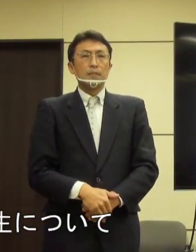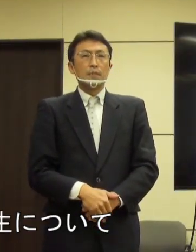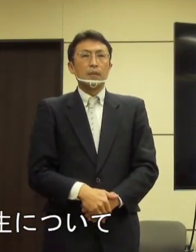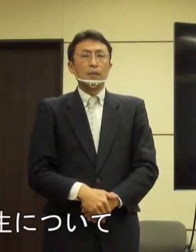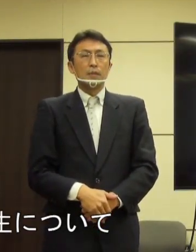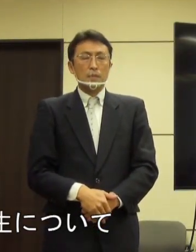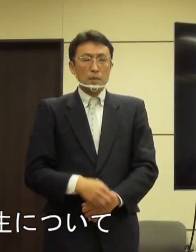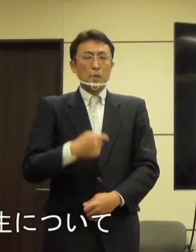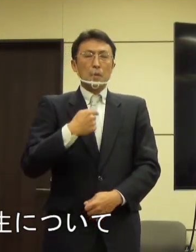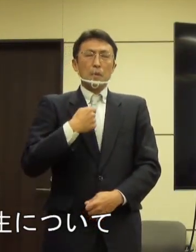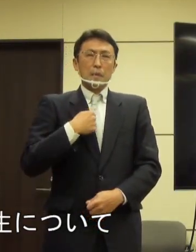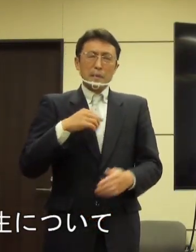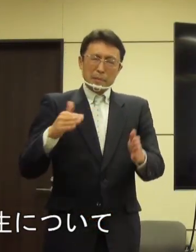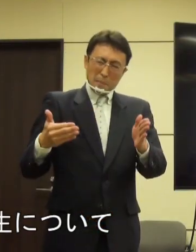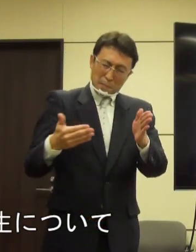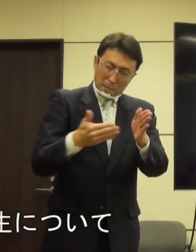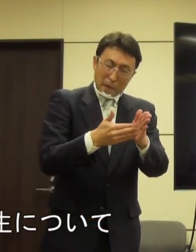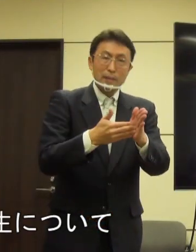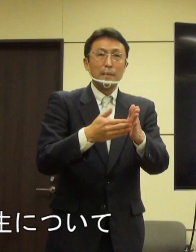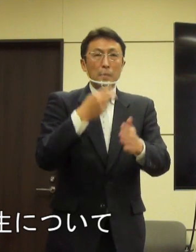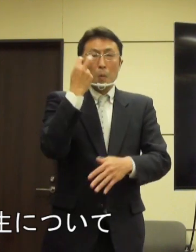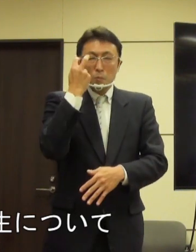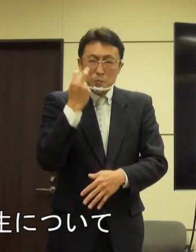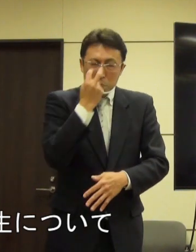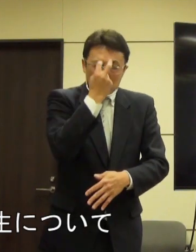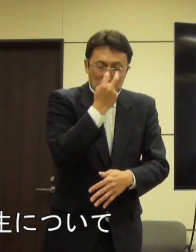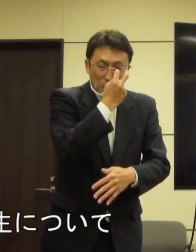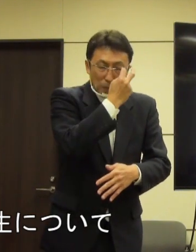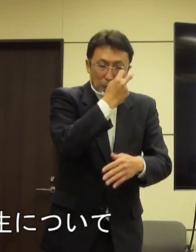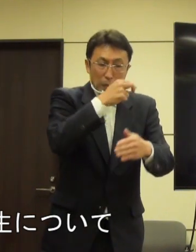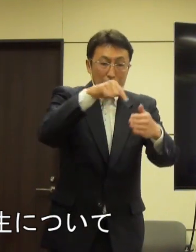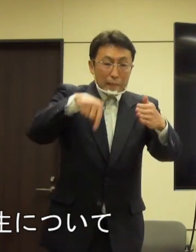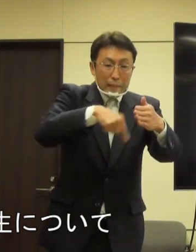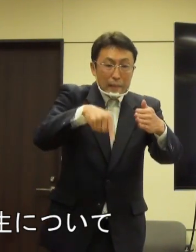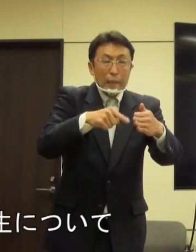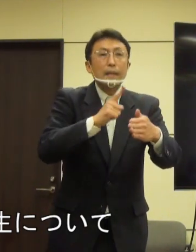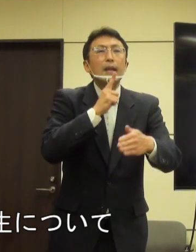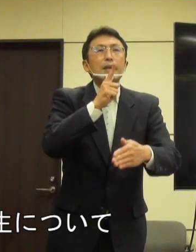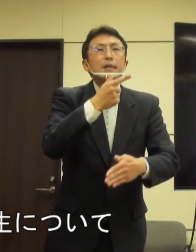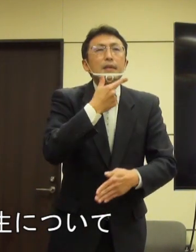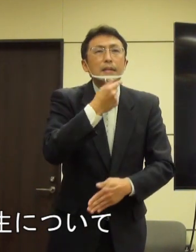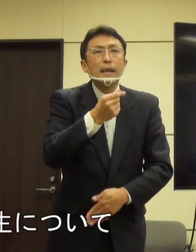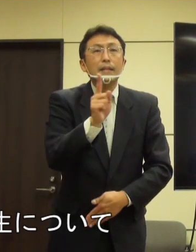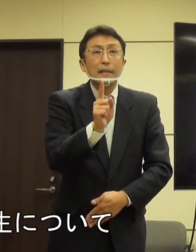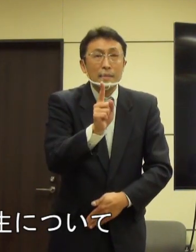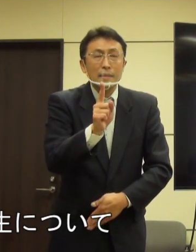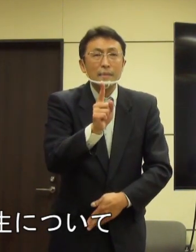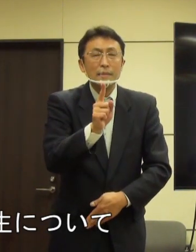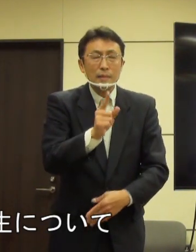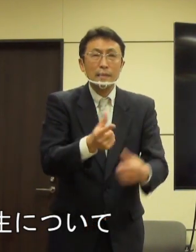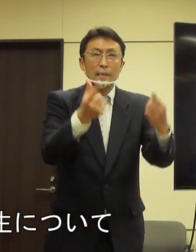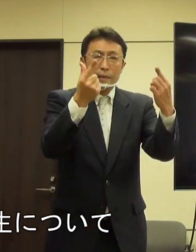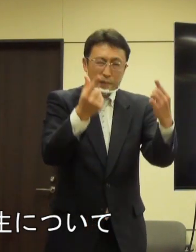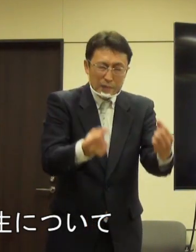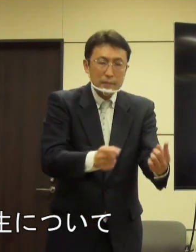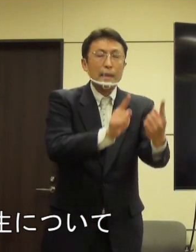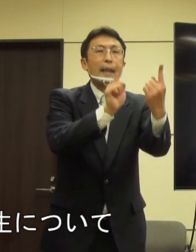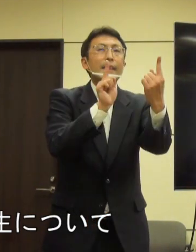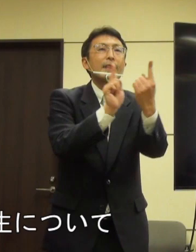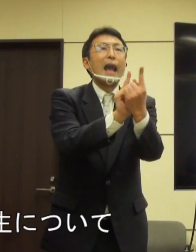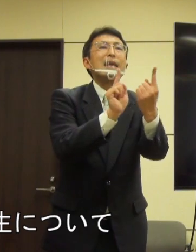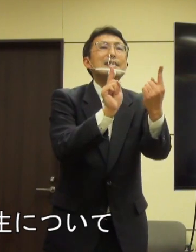の我々もあの調査の結果で申し上げておきたいのはやはりあのきっちり対策をとってもですね